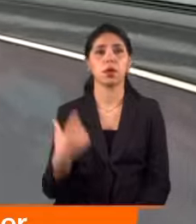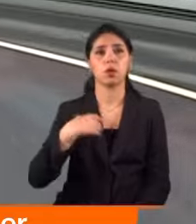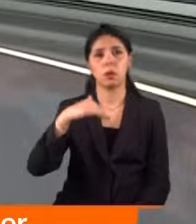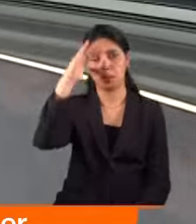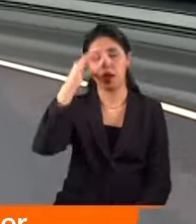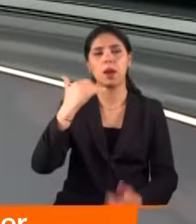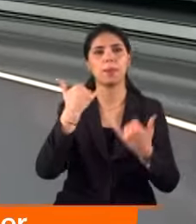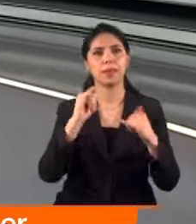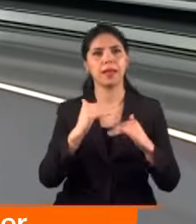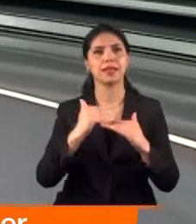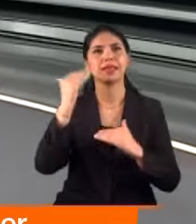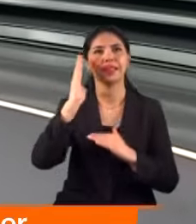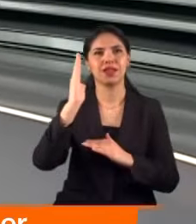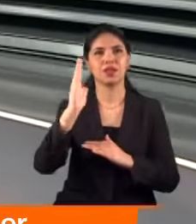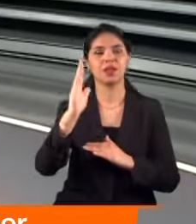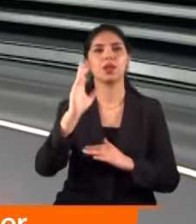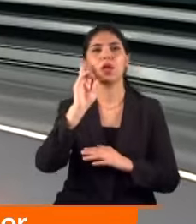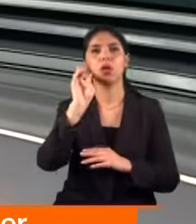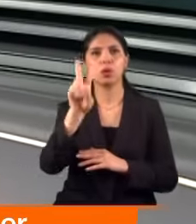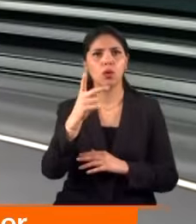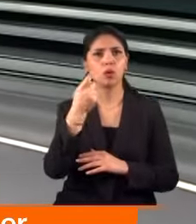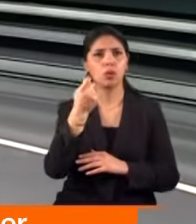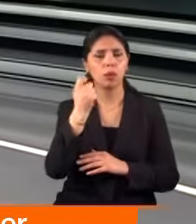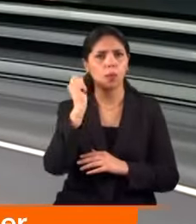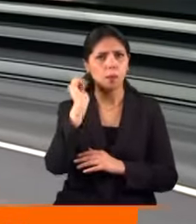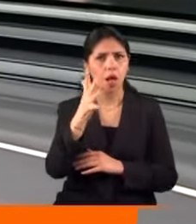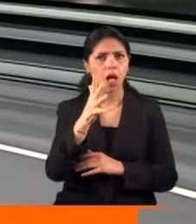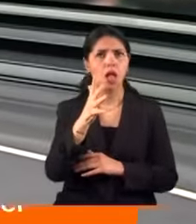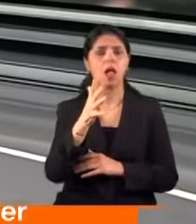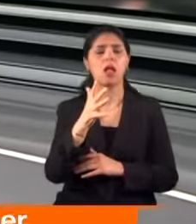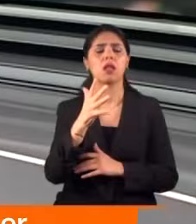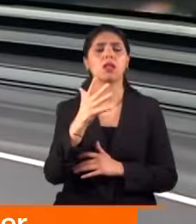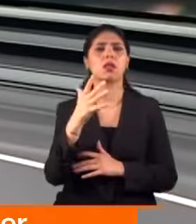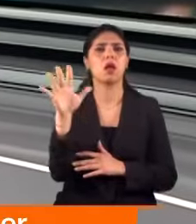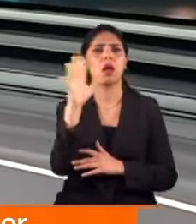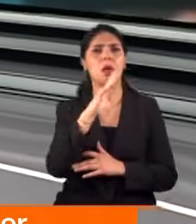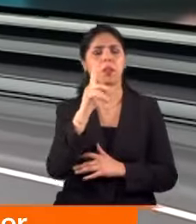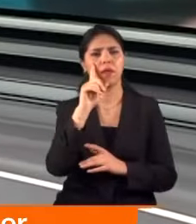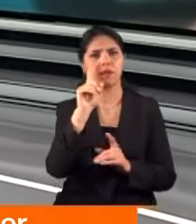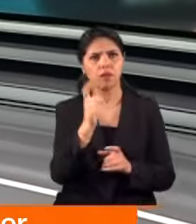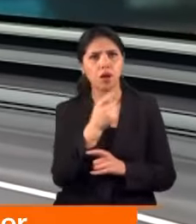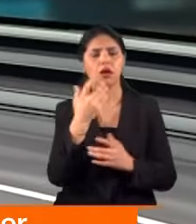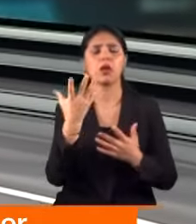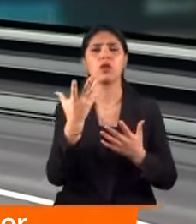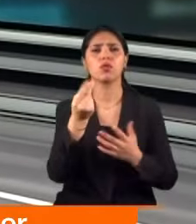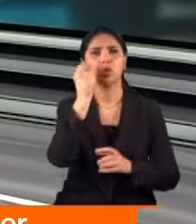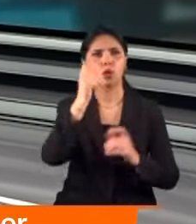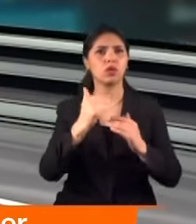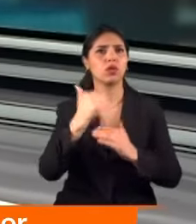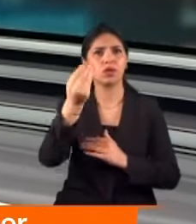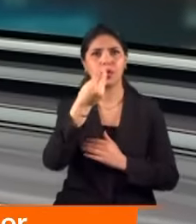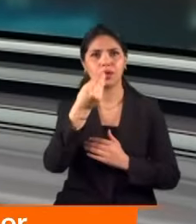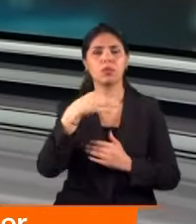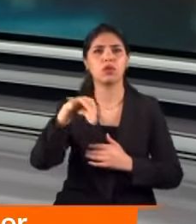Özellikle bayram tatilinde dışarı çıkanların karşılaştığı fiyatlar gündemin en önemli maddelerinden. Pek çok kişi dışarıda yediği yemeğin ya da